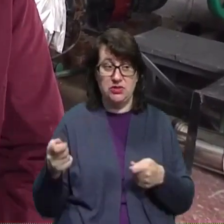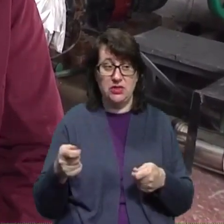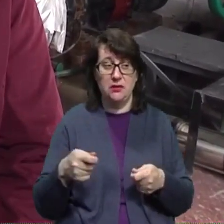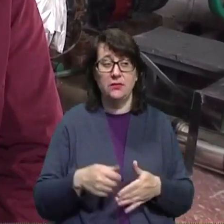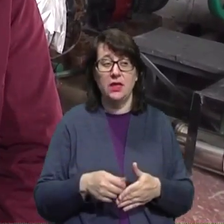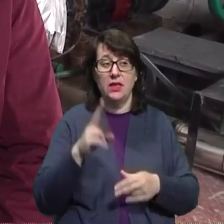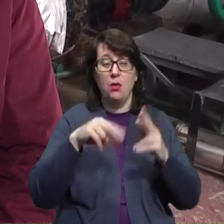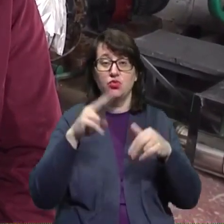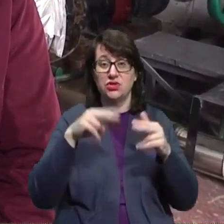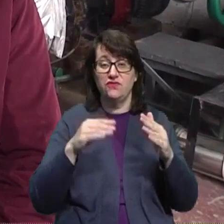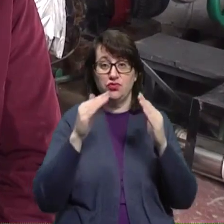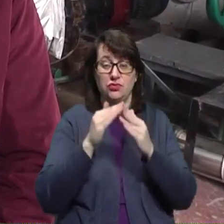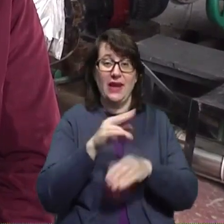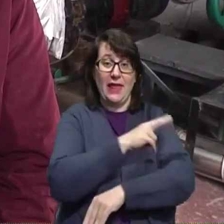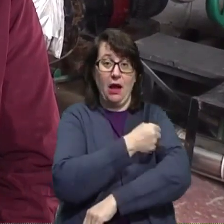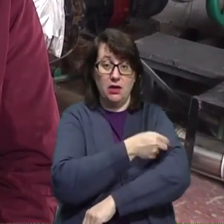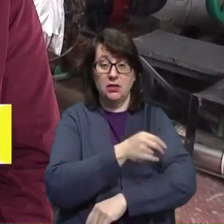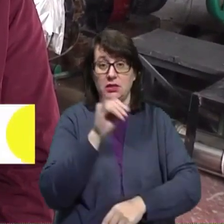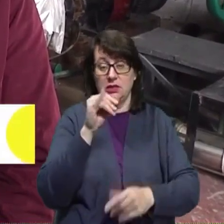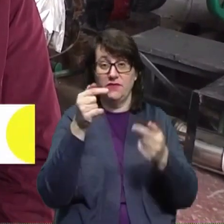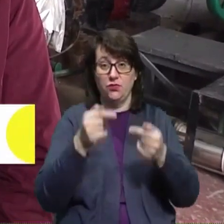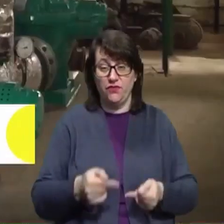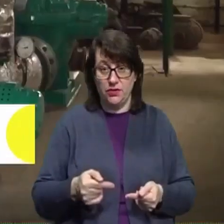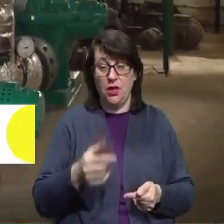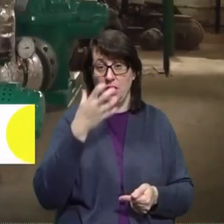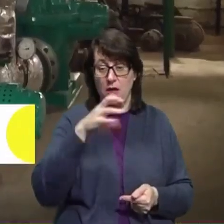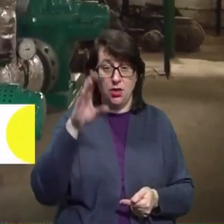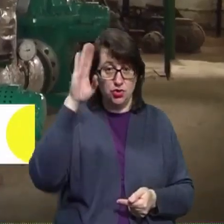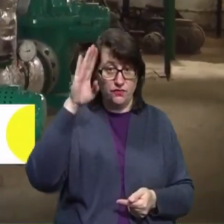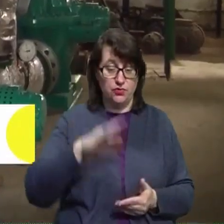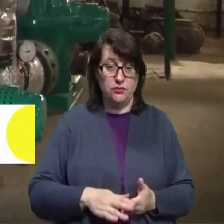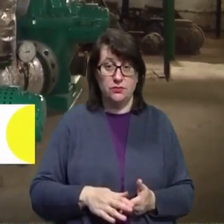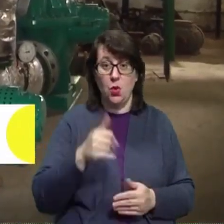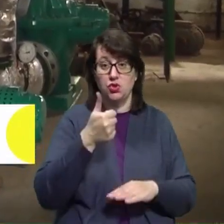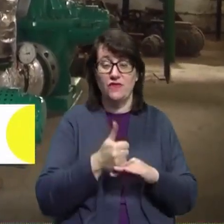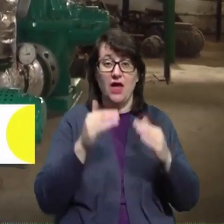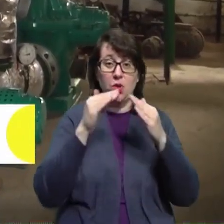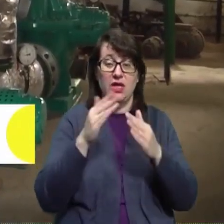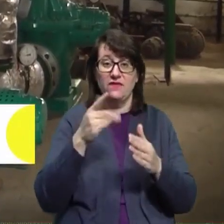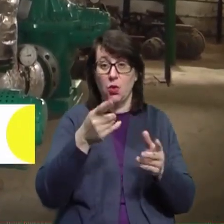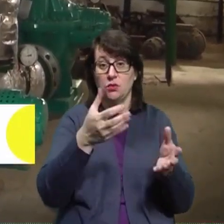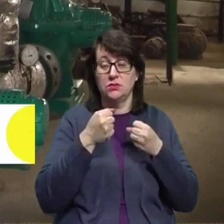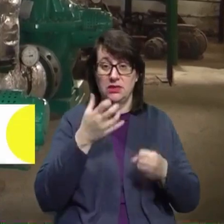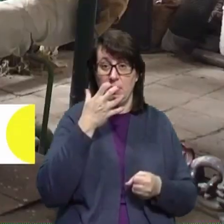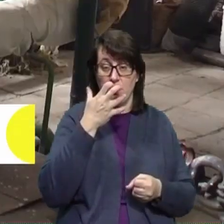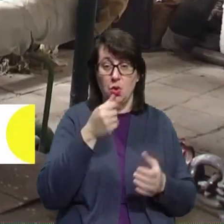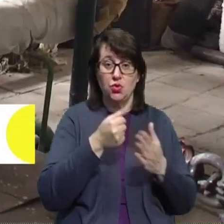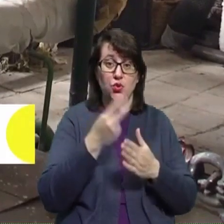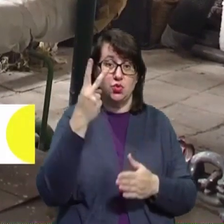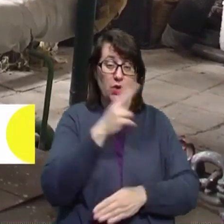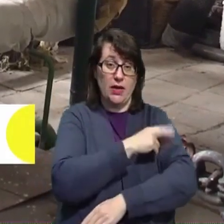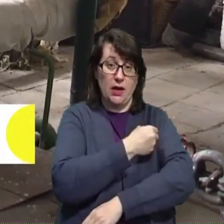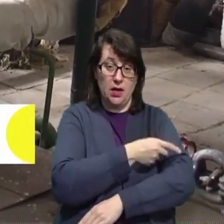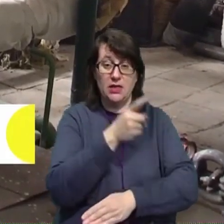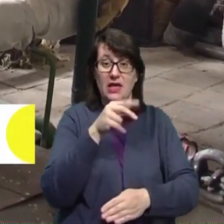будівлі лікарні. І на гарячу воду. Основна котельня, від якої надходитиме тепло до другої лікарні та